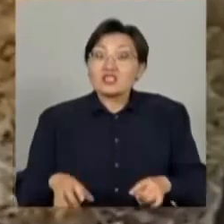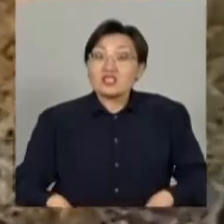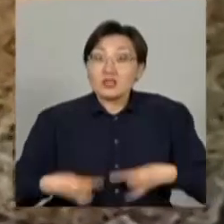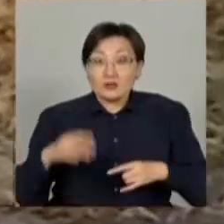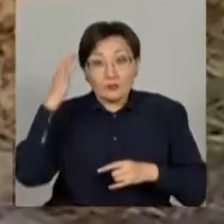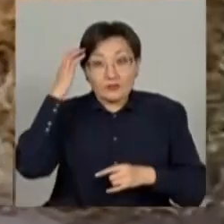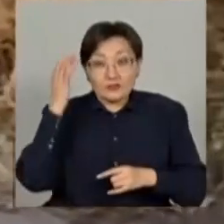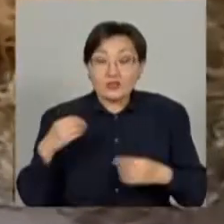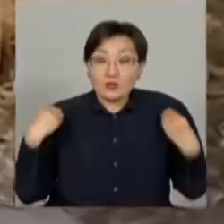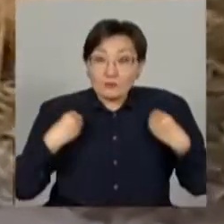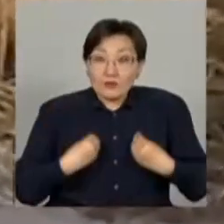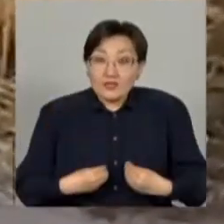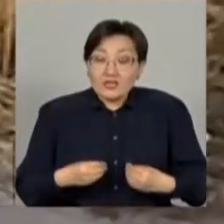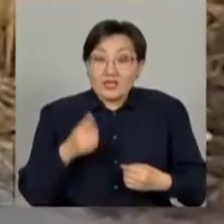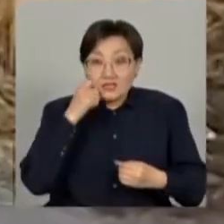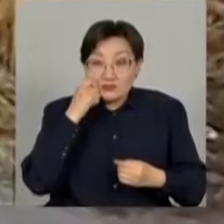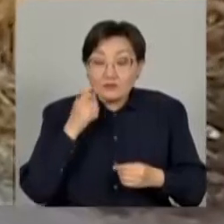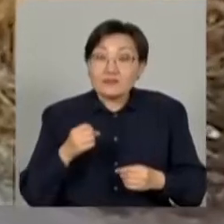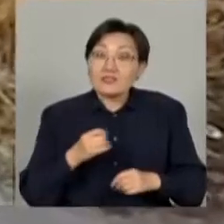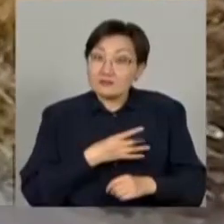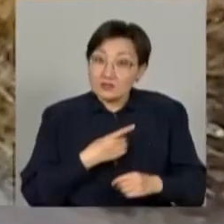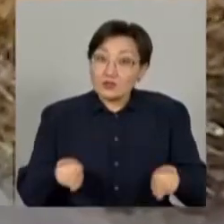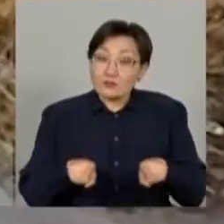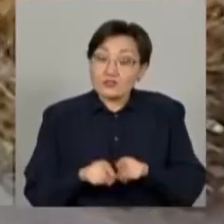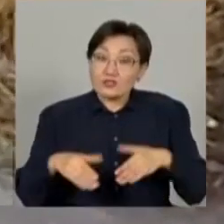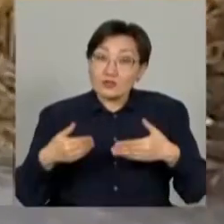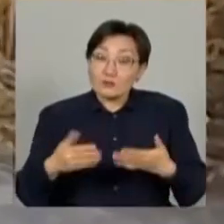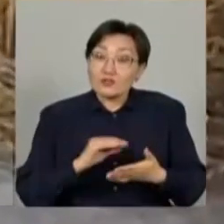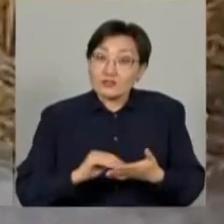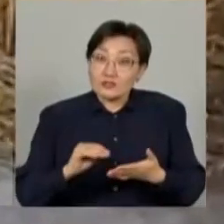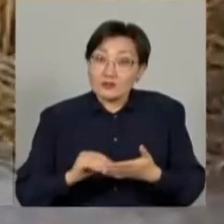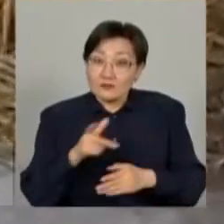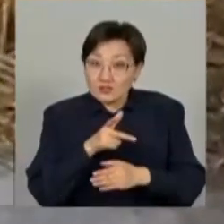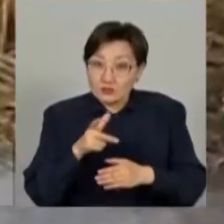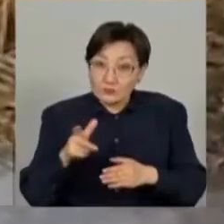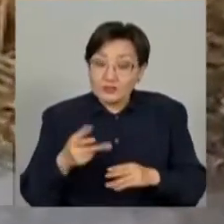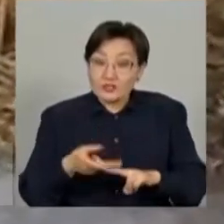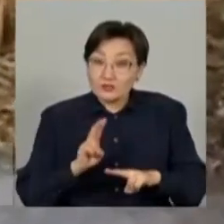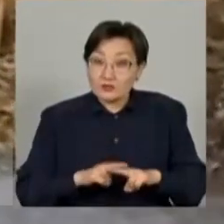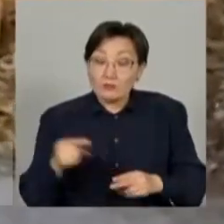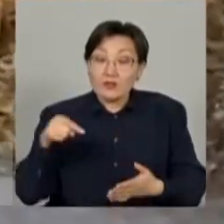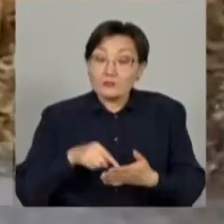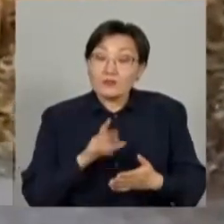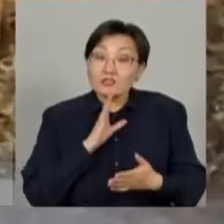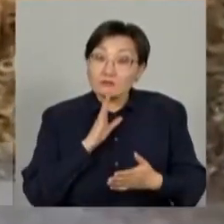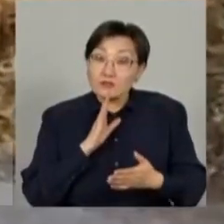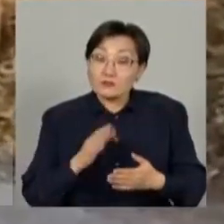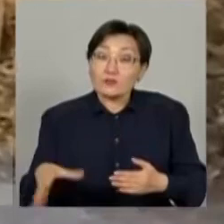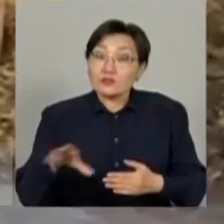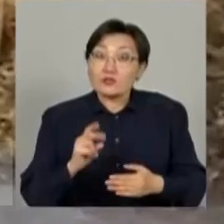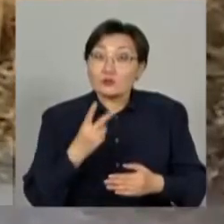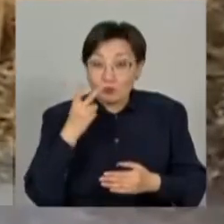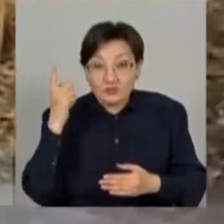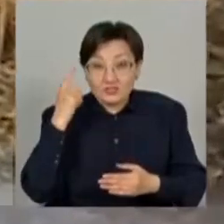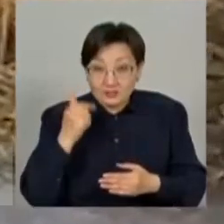кроссовки светлого цвета стражи порядка также предоставили запись видеокамеры на которую попала девочка всем